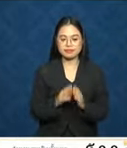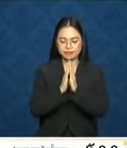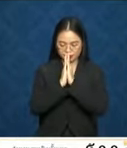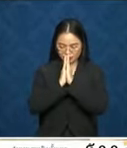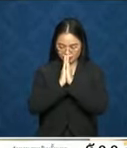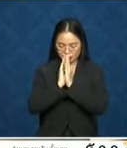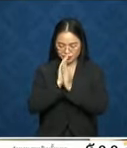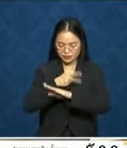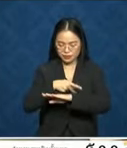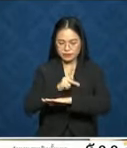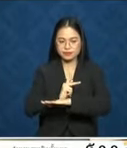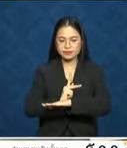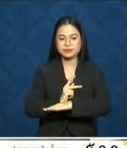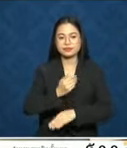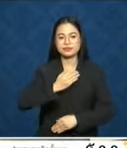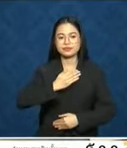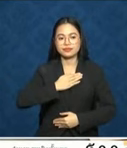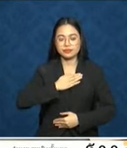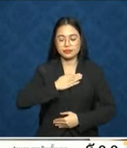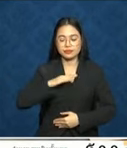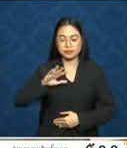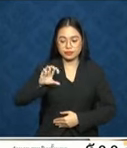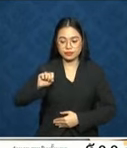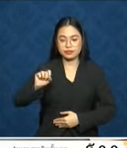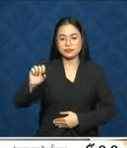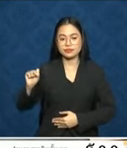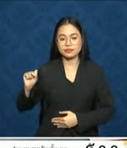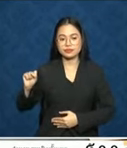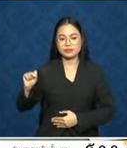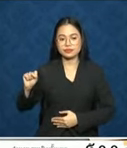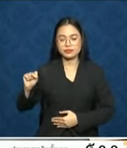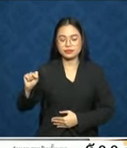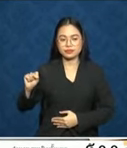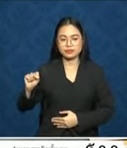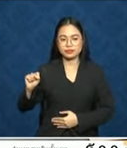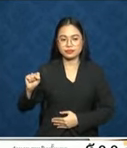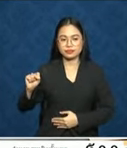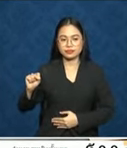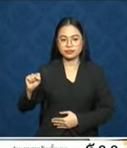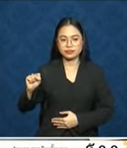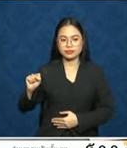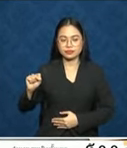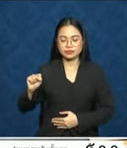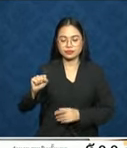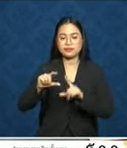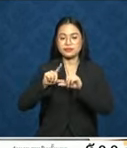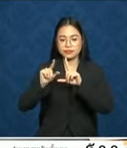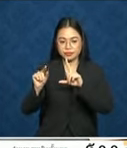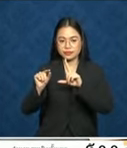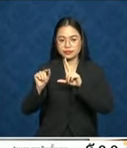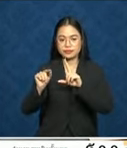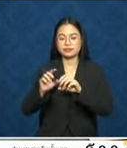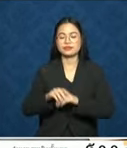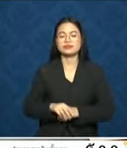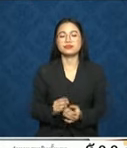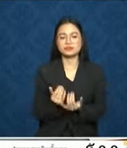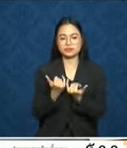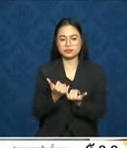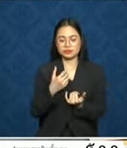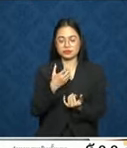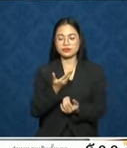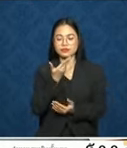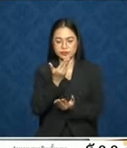านที่เคารพนะครับผมนายณัฐพงศ์สุมมโนธรรมนะครับสมาชิกสภาผู้แทนราษฎรแบบแบ่งเขตพรรคก้าวไกลครับวันนี้ผมขออนุญาตปรึกษาห